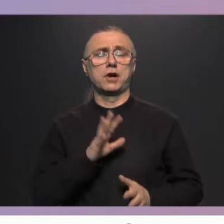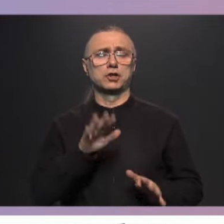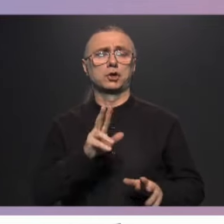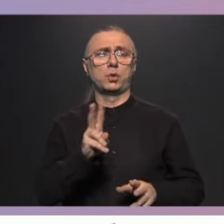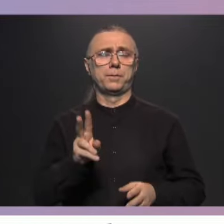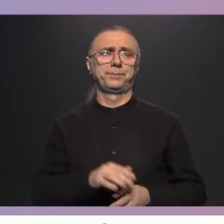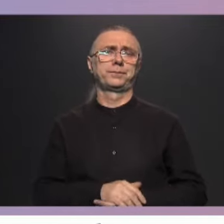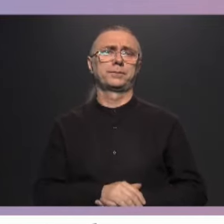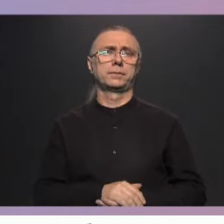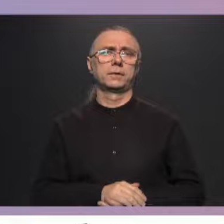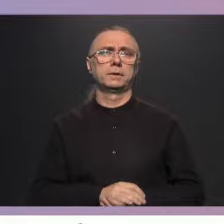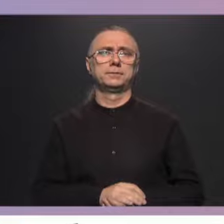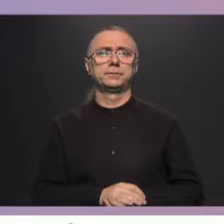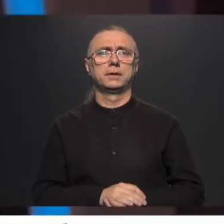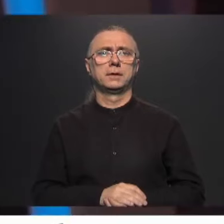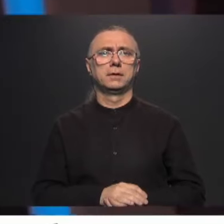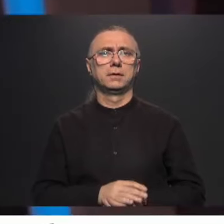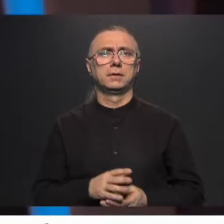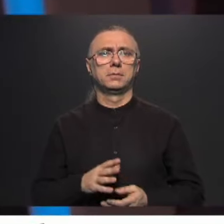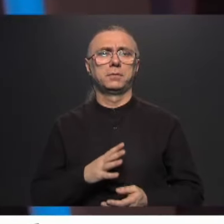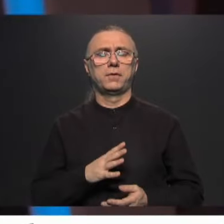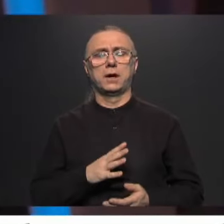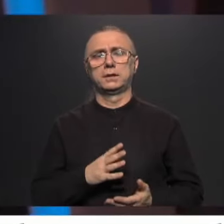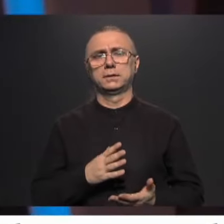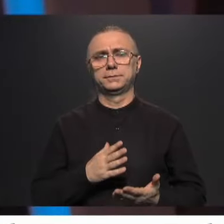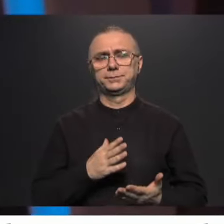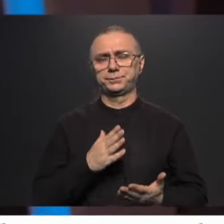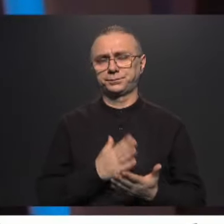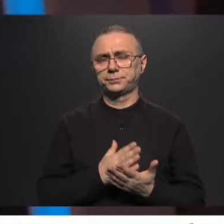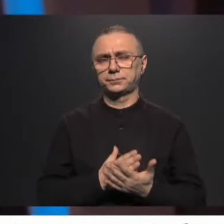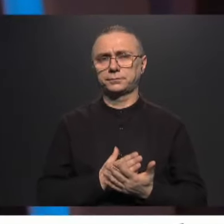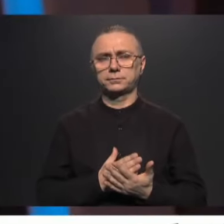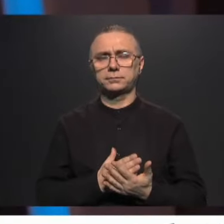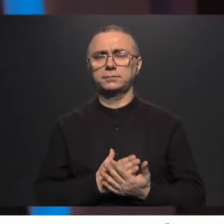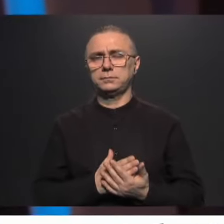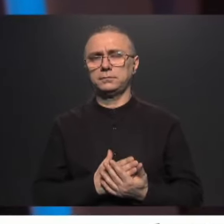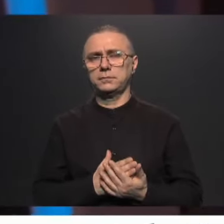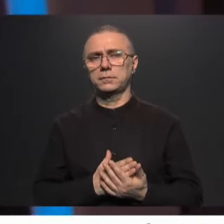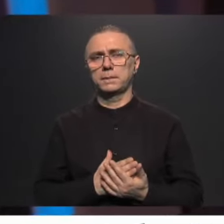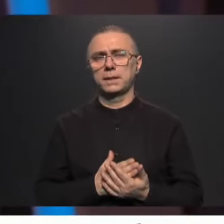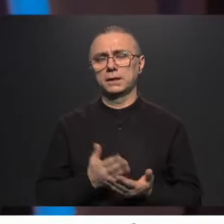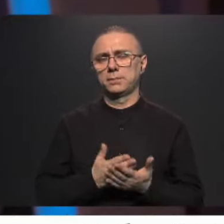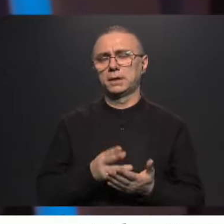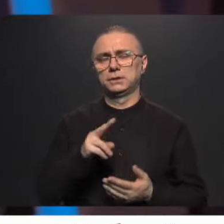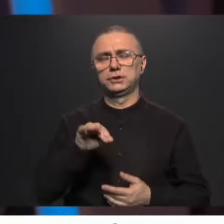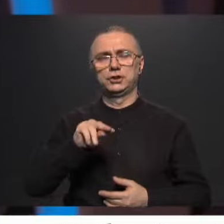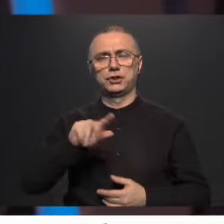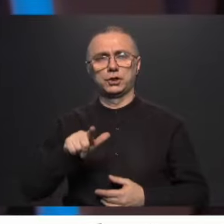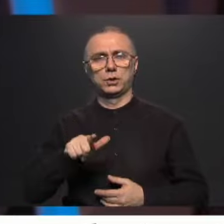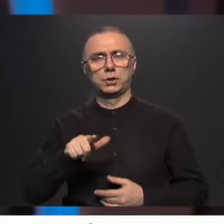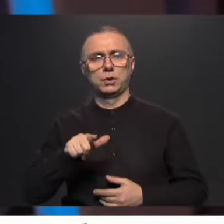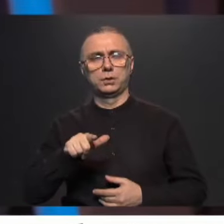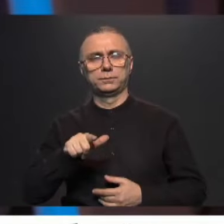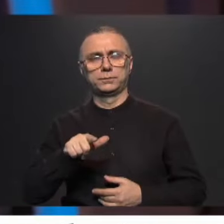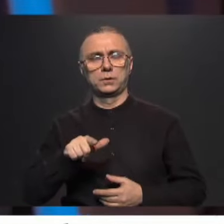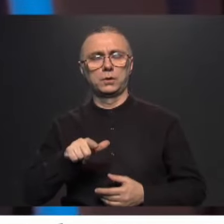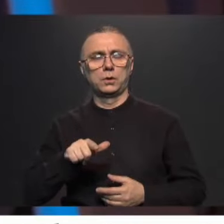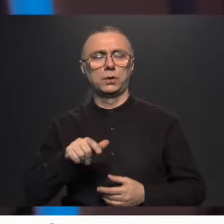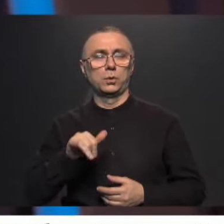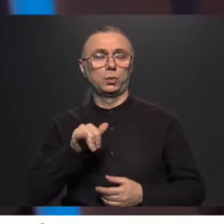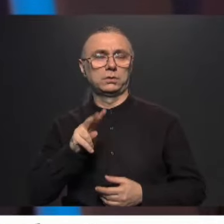вот ставим мы мясо на огонь, или дичь, например, еще лучше пример, дичь, утку, до конца не ощипишь